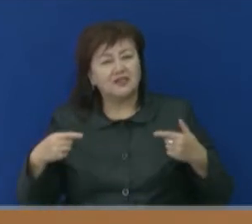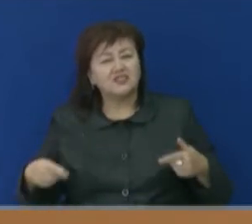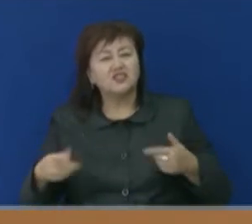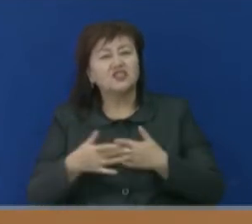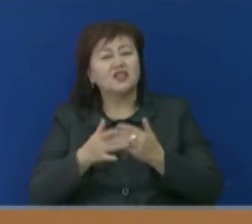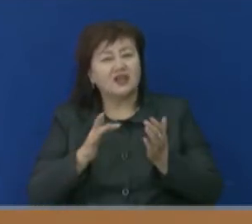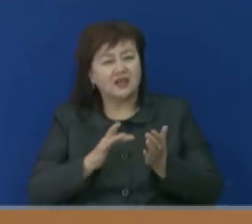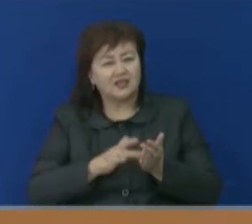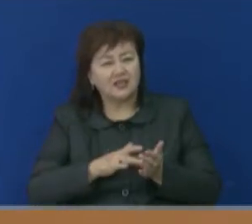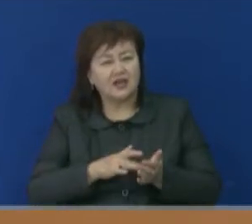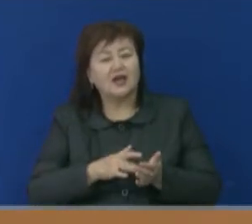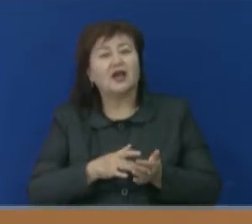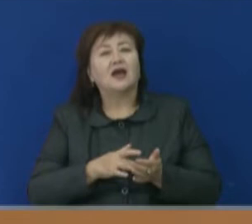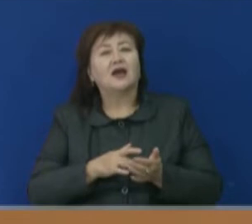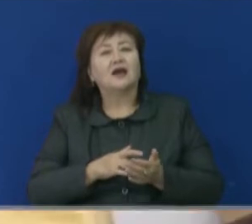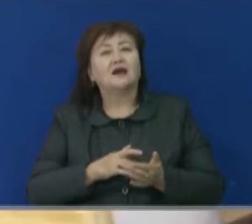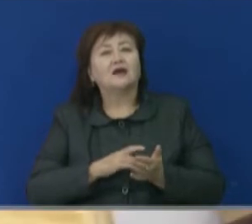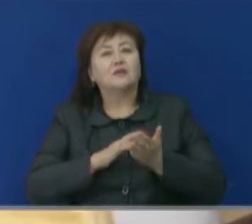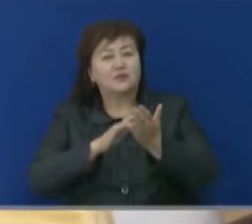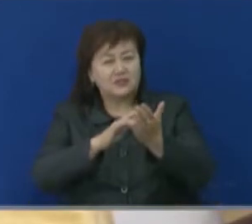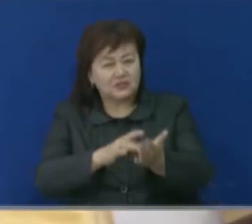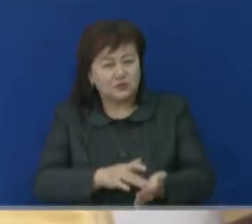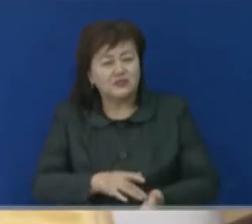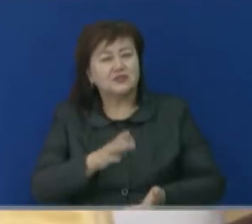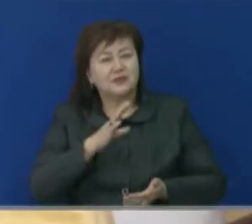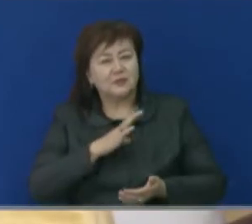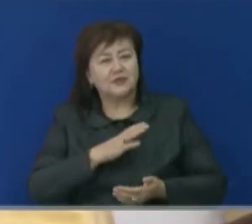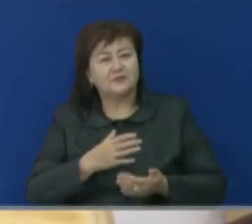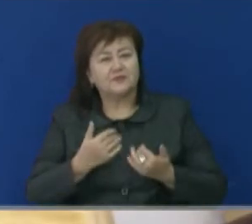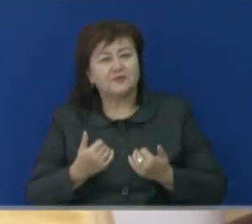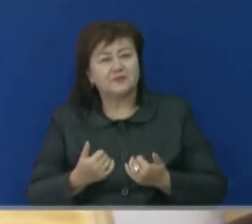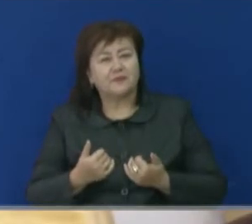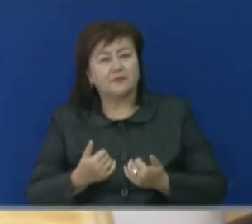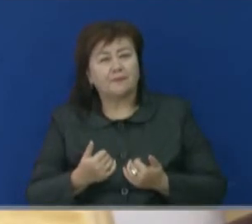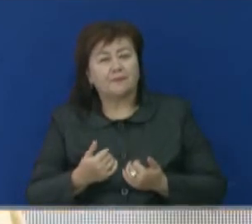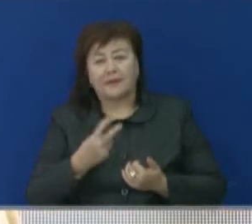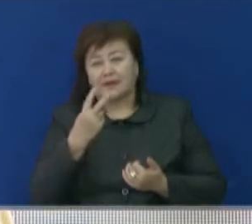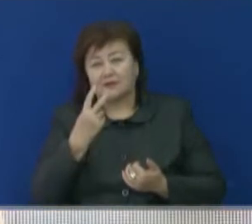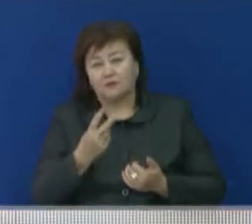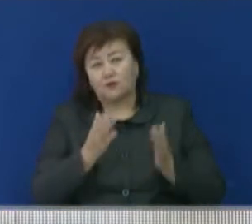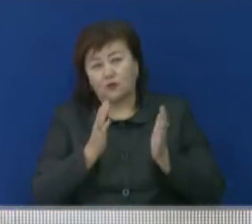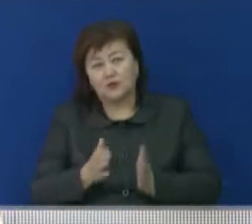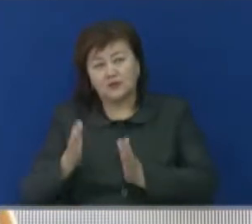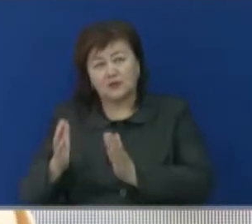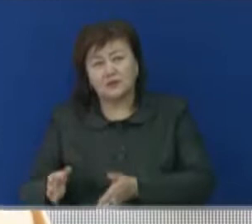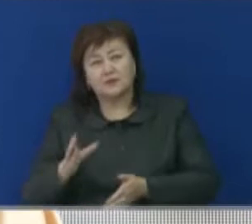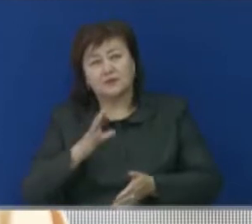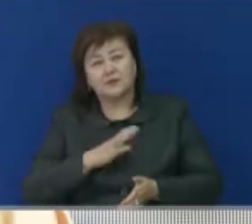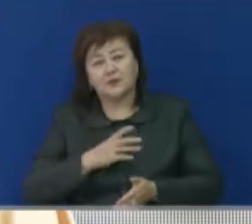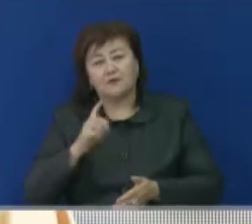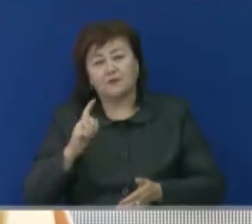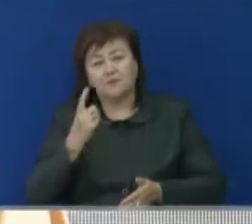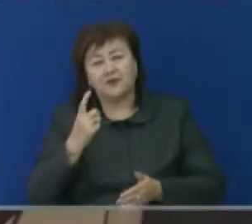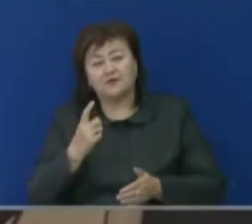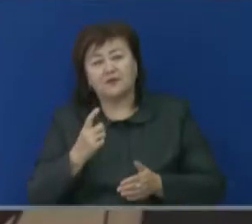қалалардың барлықтарында гастрольдік сапармен болды. Байқау талаптарына сәйкес қатысушылар екі кезеңде өнер көрсетті. Олар алғашқы кезеңде